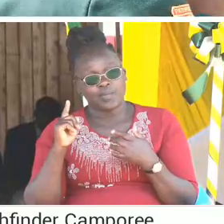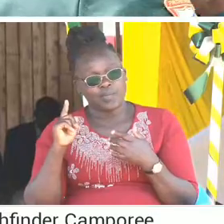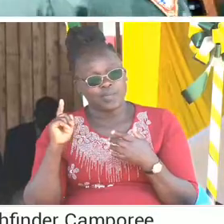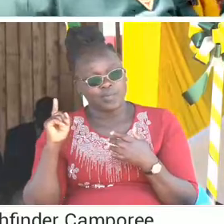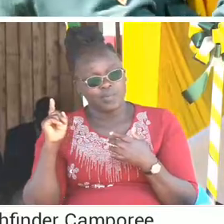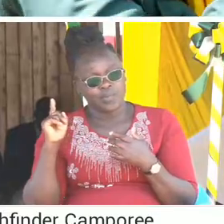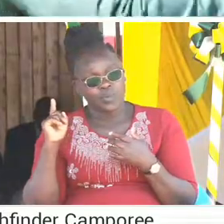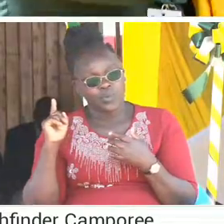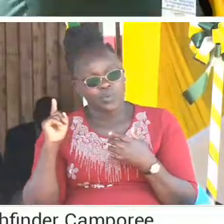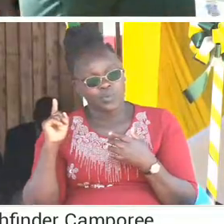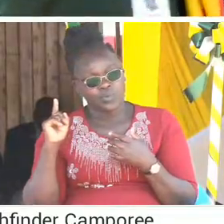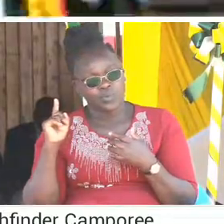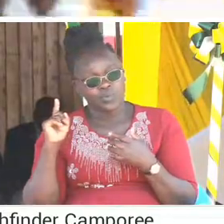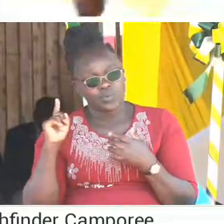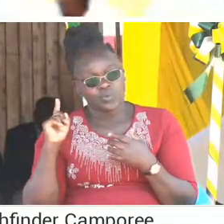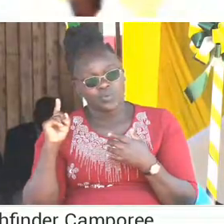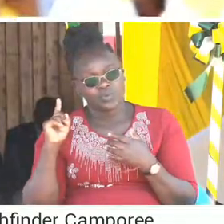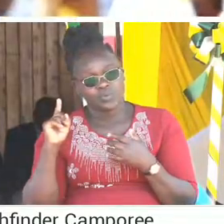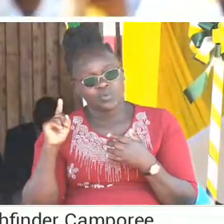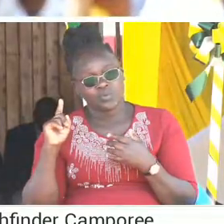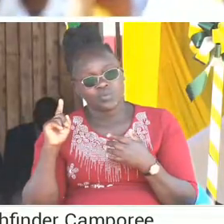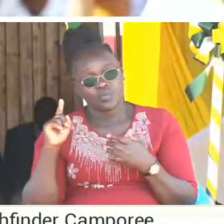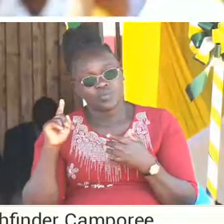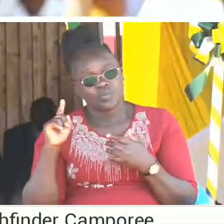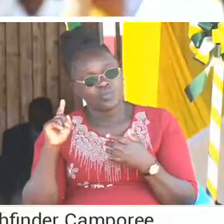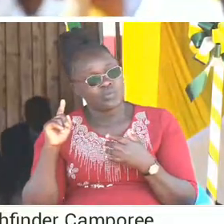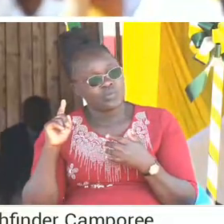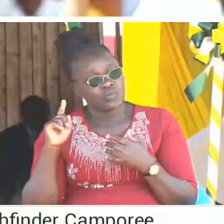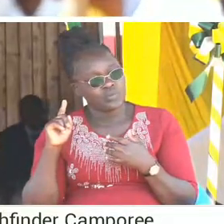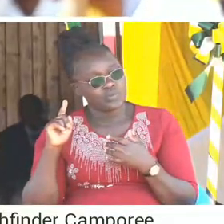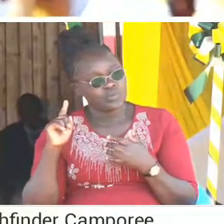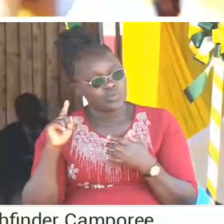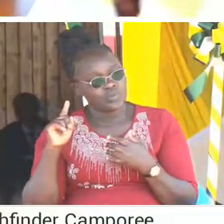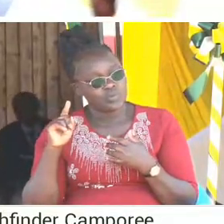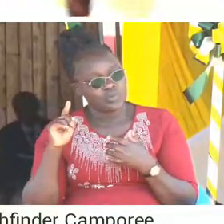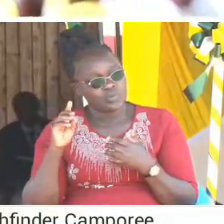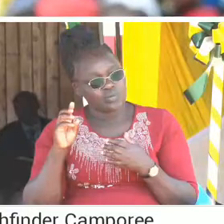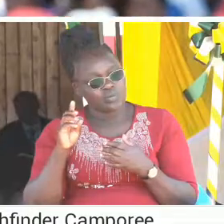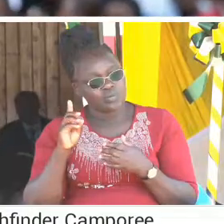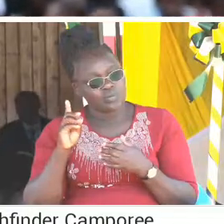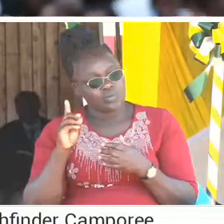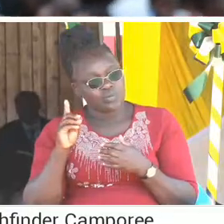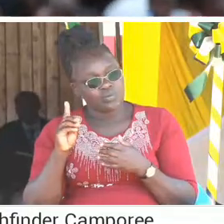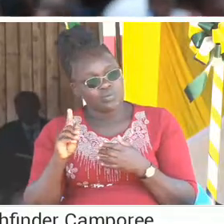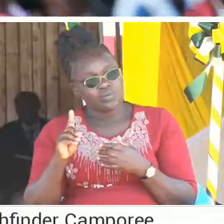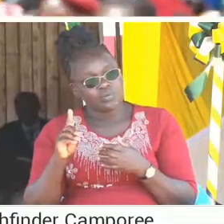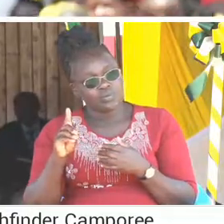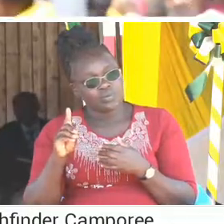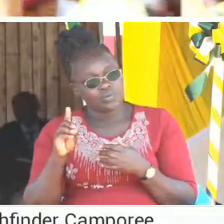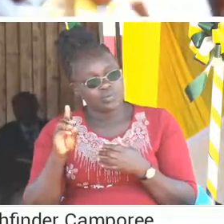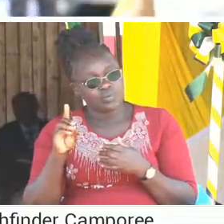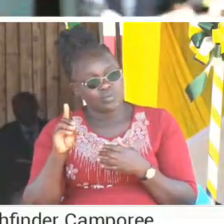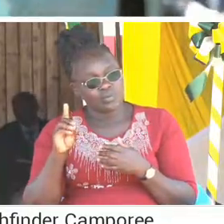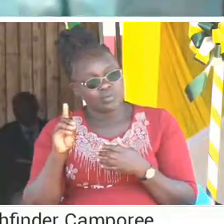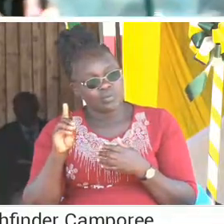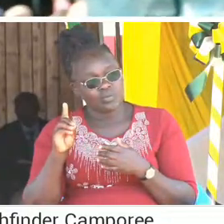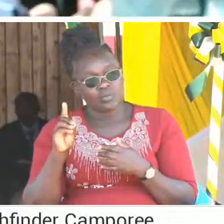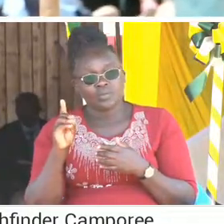pasta. Kama umefika sema amen. Amen. Wale wenye Biblia, hivi unajua watu hawana Biblia. Hata